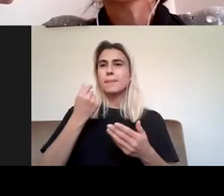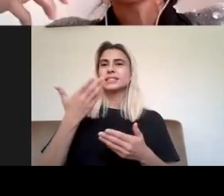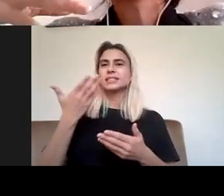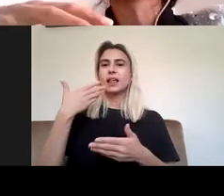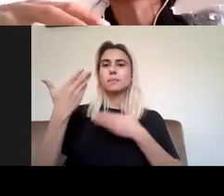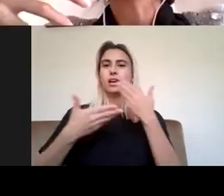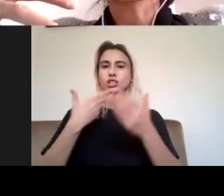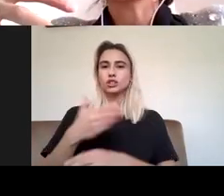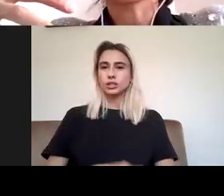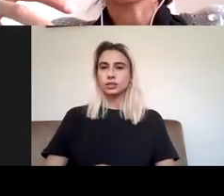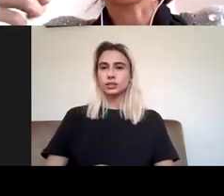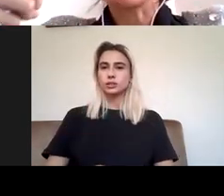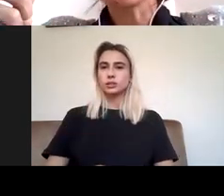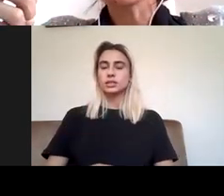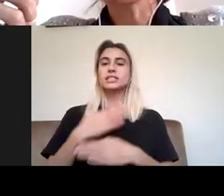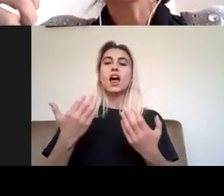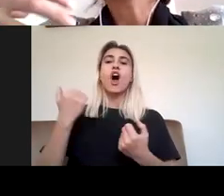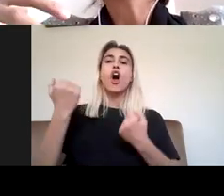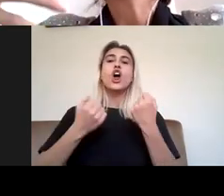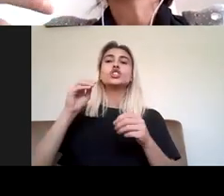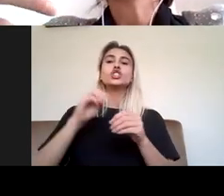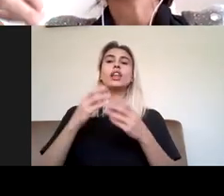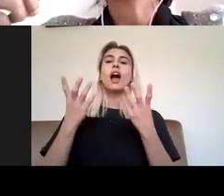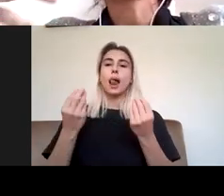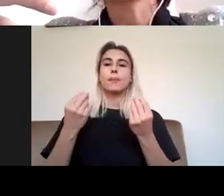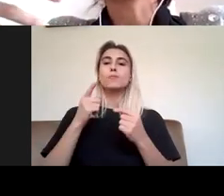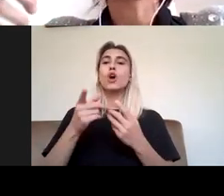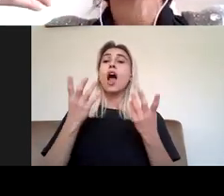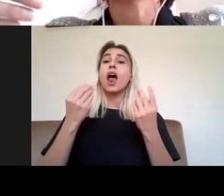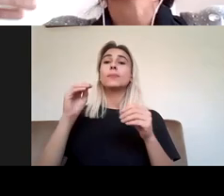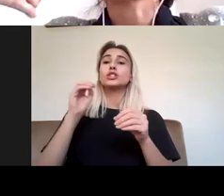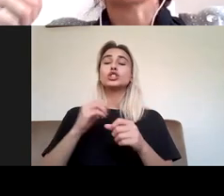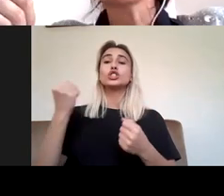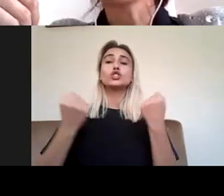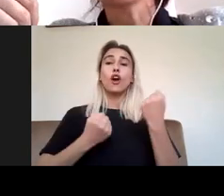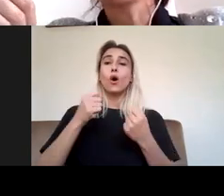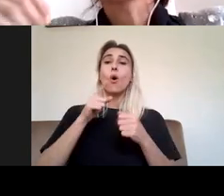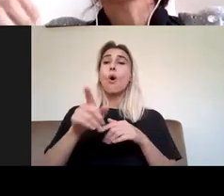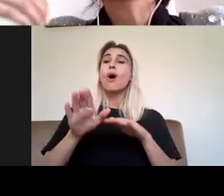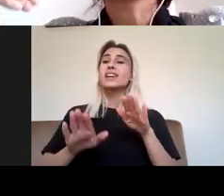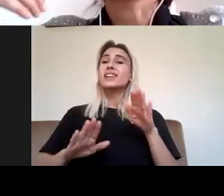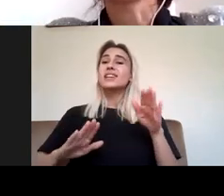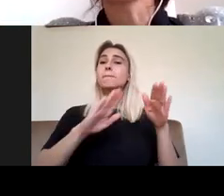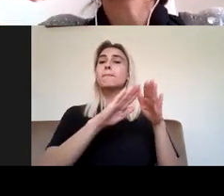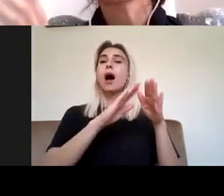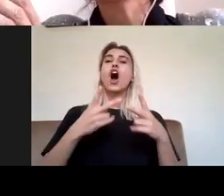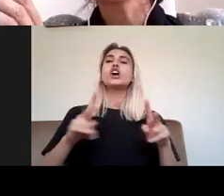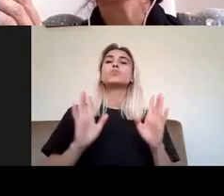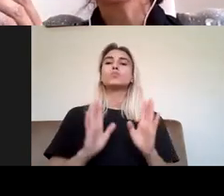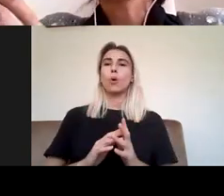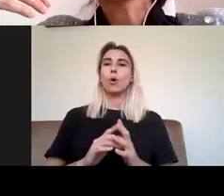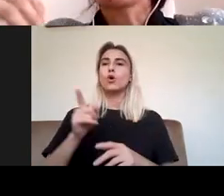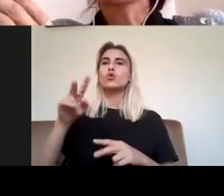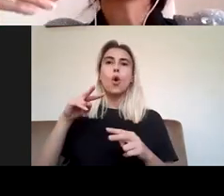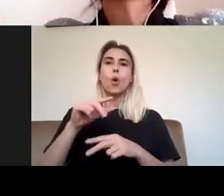sorunlardan. Zaten araçların içerisi kalabalık. Bu kalabalık içerisinde şoför zaten o rampayı açmıyor. Sonuçta size yolcular yardım